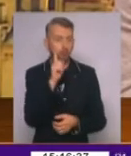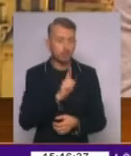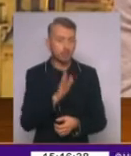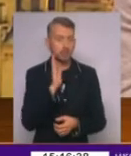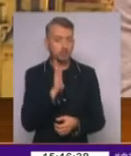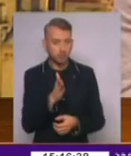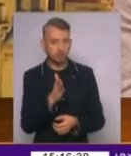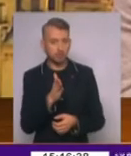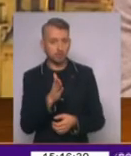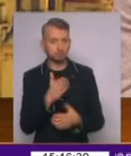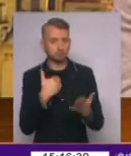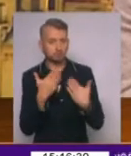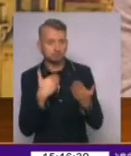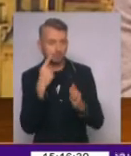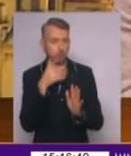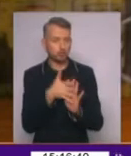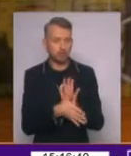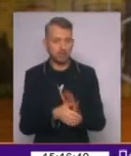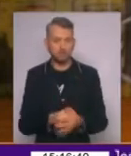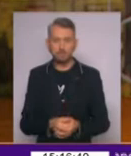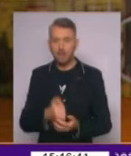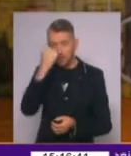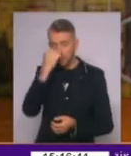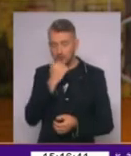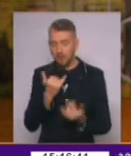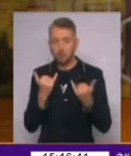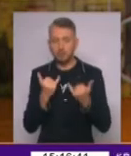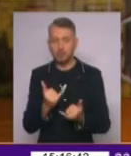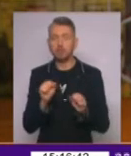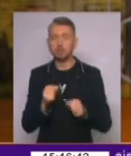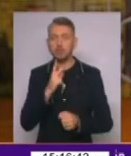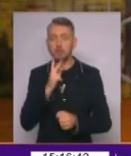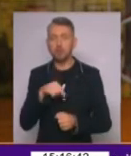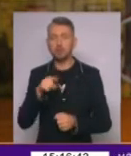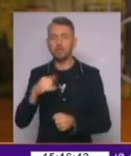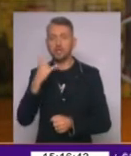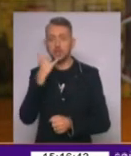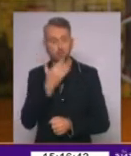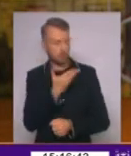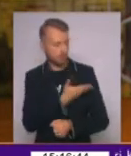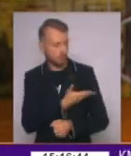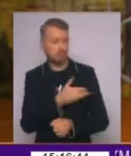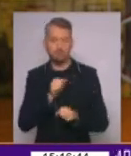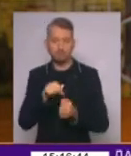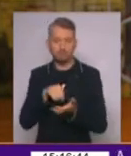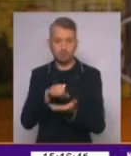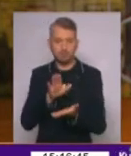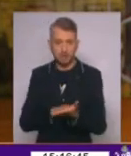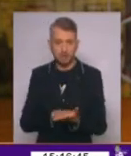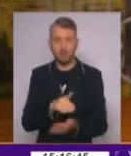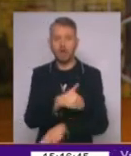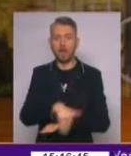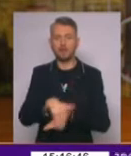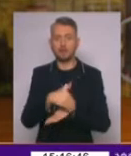будемо підходити з розумінням. Так, дуже дякую. Прямо зараз ви можете бачити номери телефонів, за яким можна проводити запис. Адреса ще